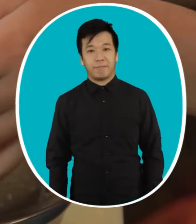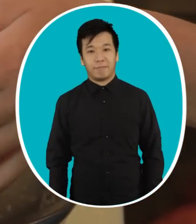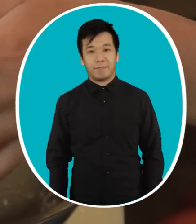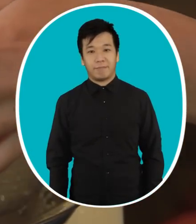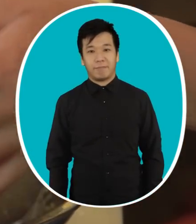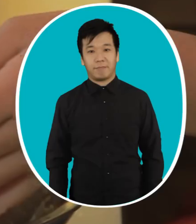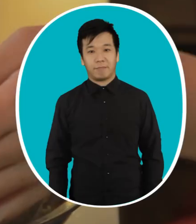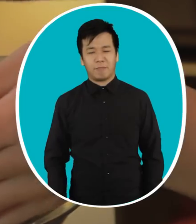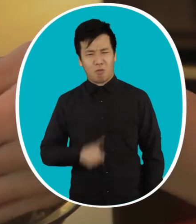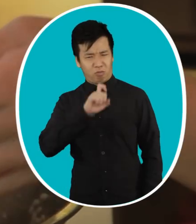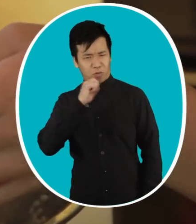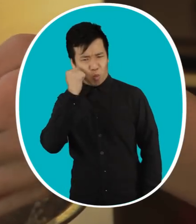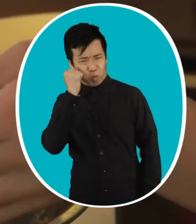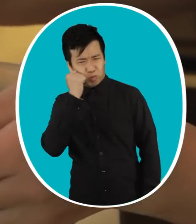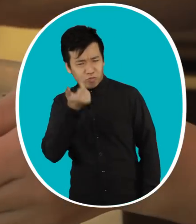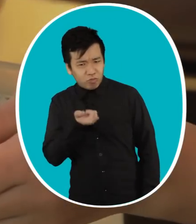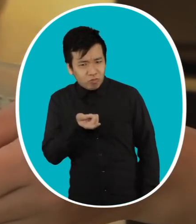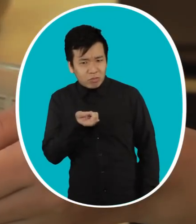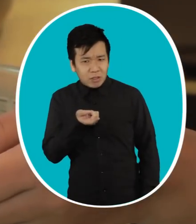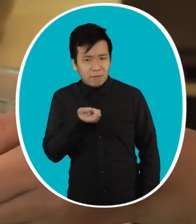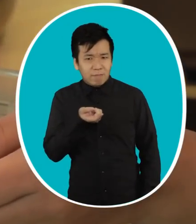咦，好似有困難咁啊！困難